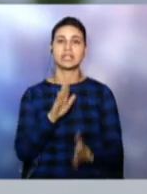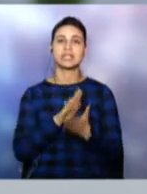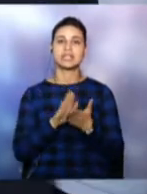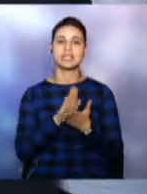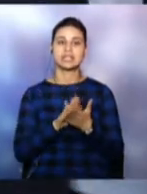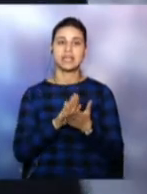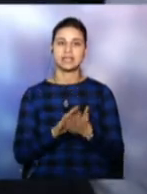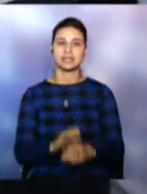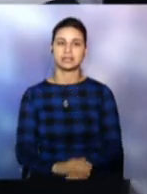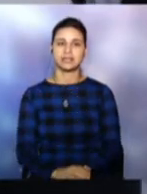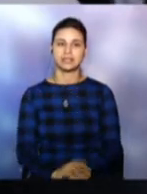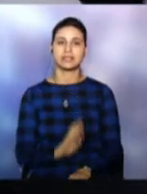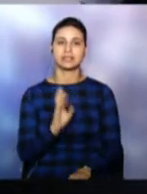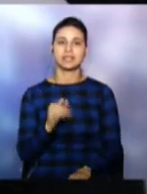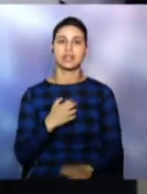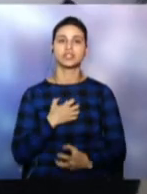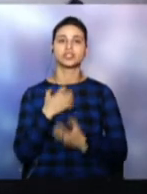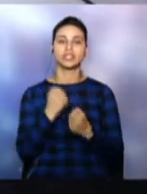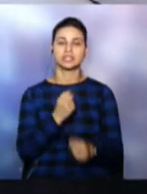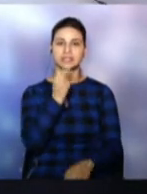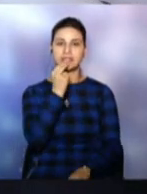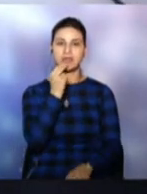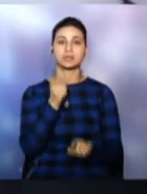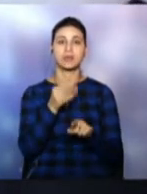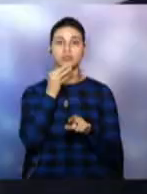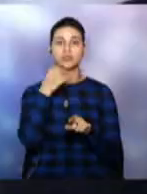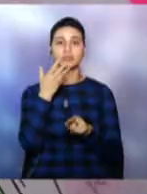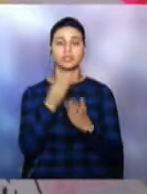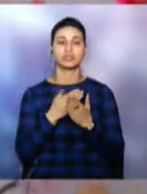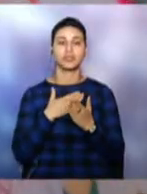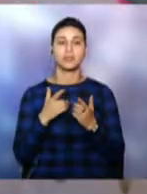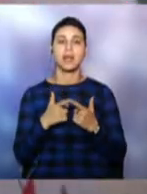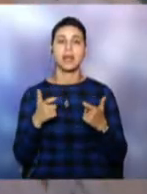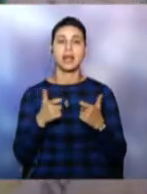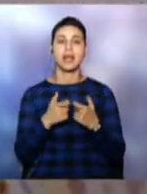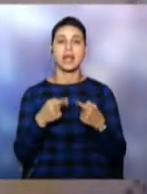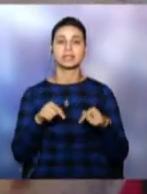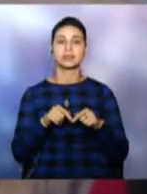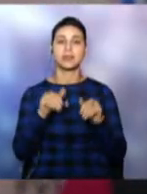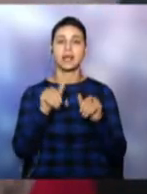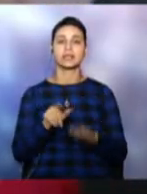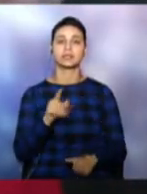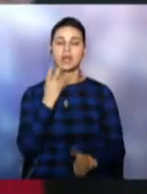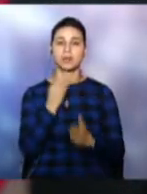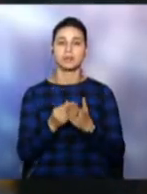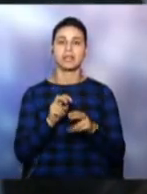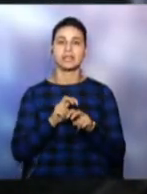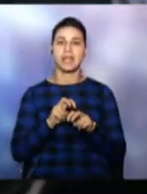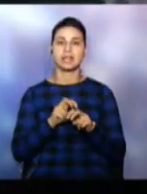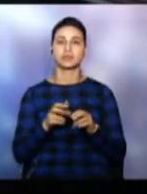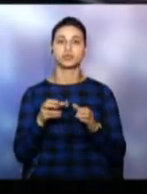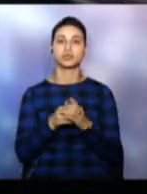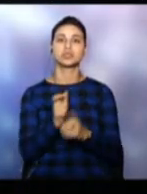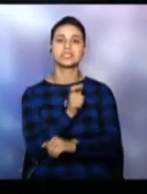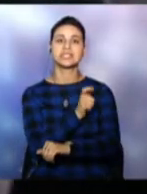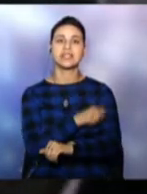ჰიგიენაზე და ჯანსაღსაკვებზე. ამის შემდეგ ჩვენმა კლასმა გადაწყვიტა, რომ პირადი ექიმის გუნდის